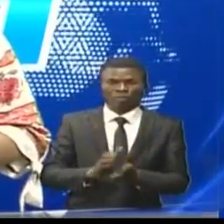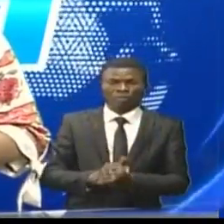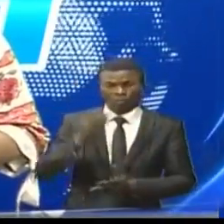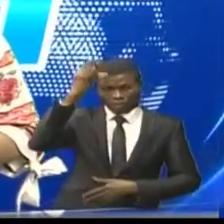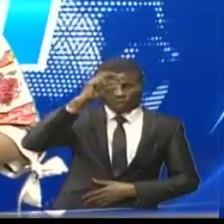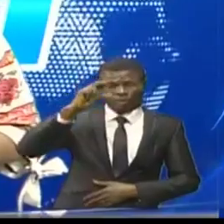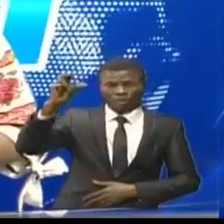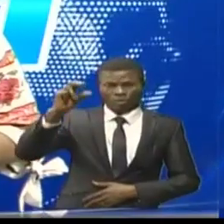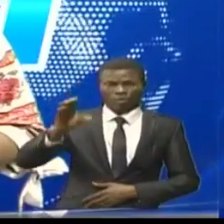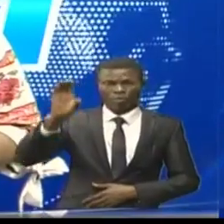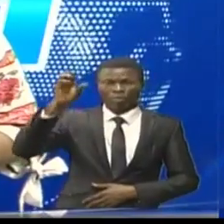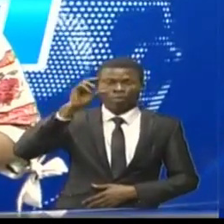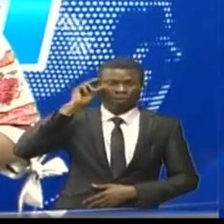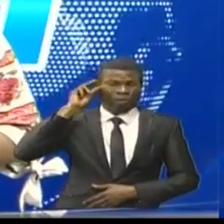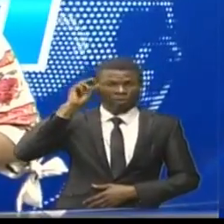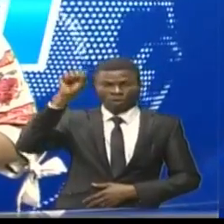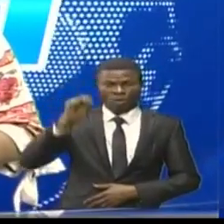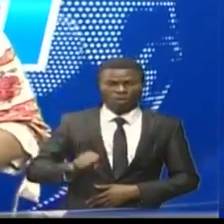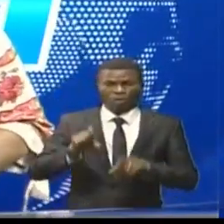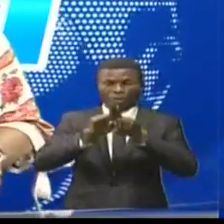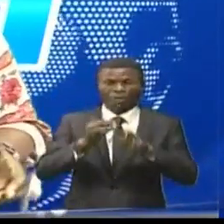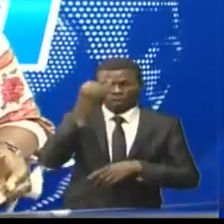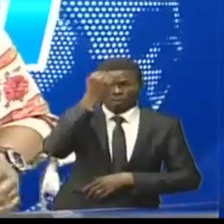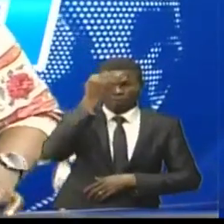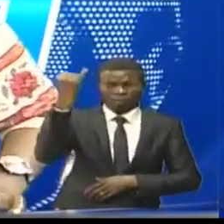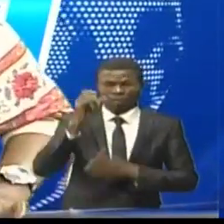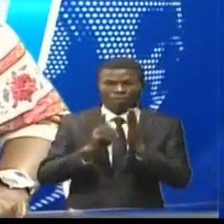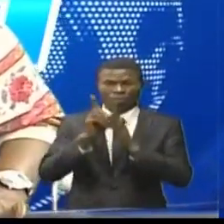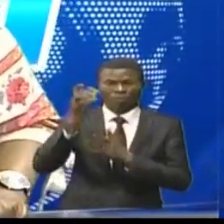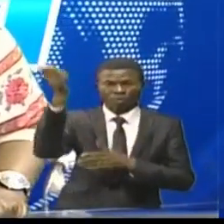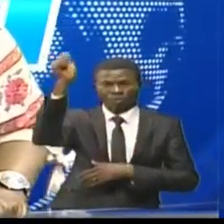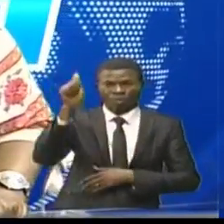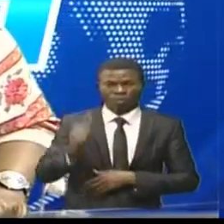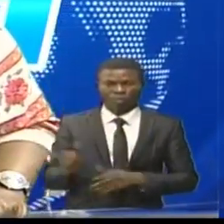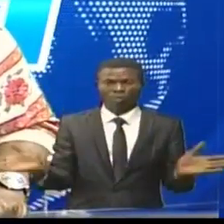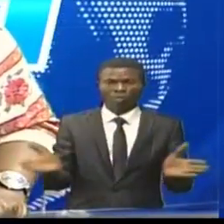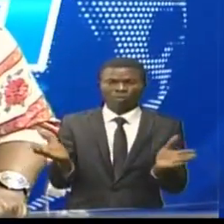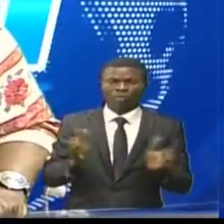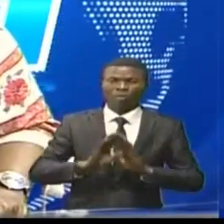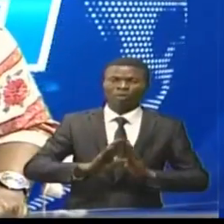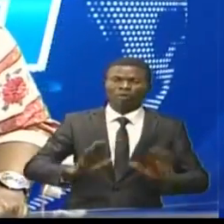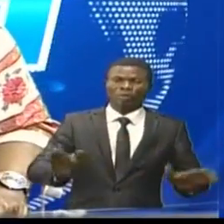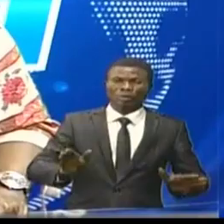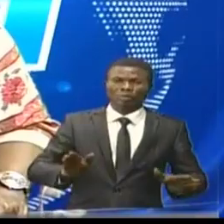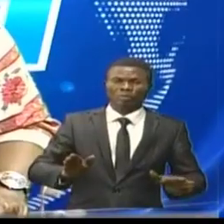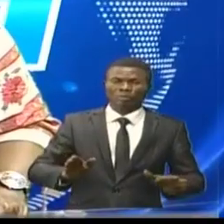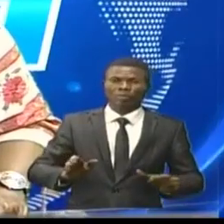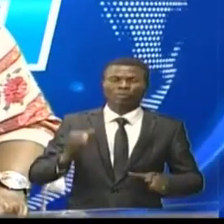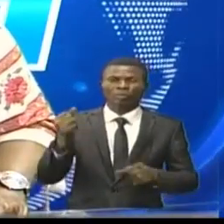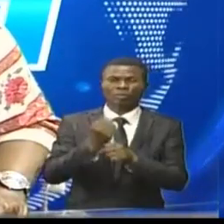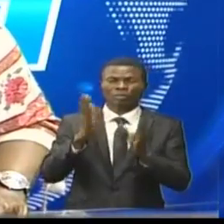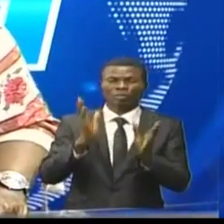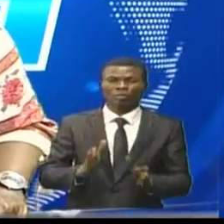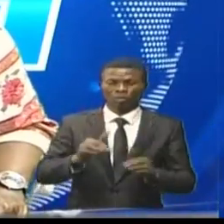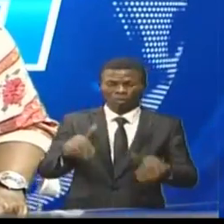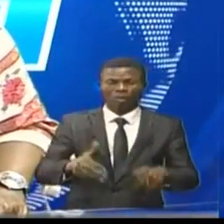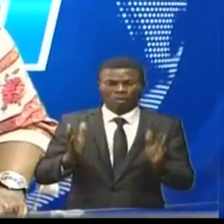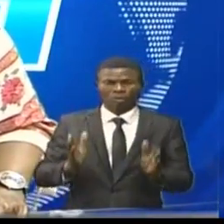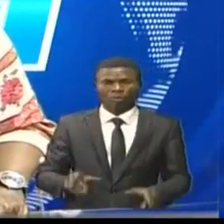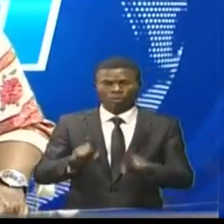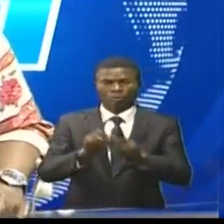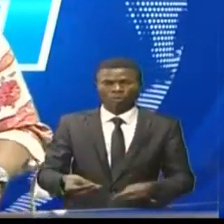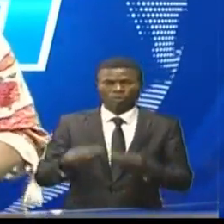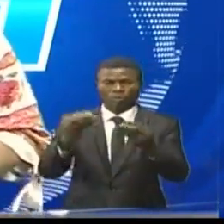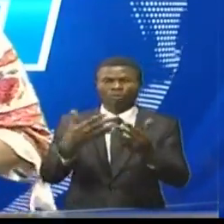de la Corée du Sud et de l'Italie. Le développement de l'Afrique, le renforcement des capacités des opérateurs agricoles et la remise